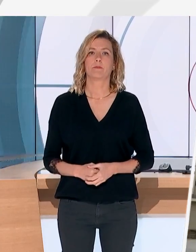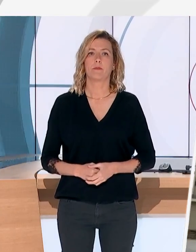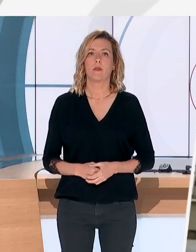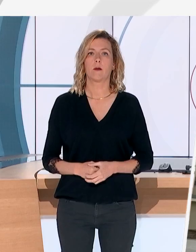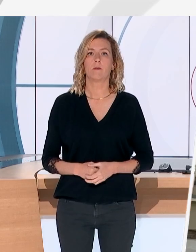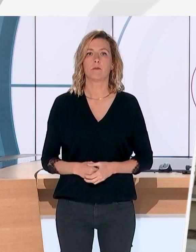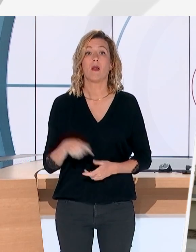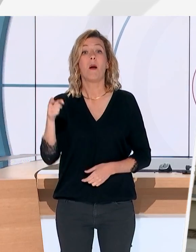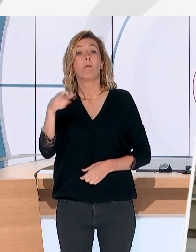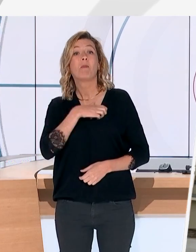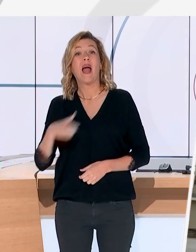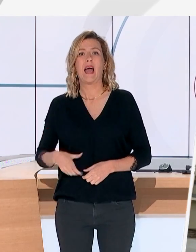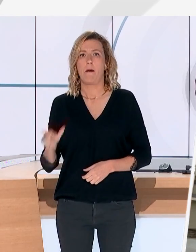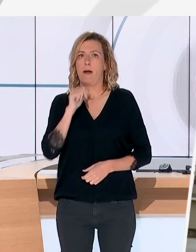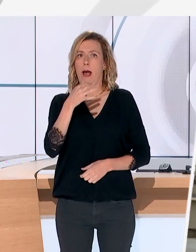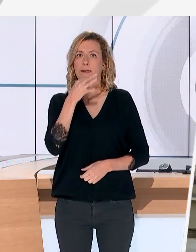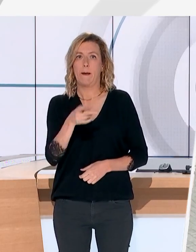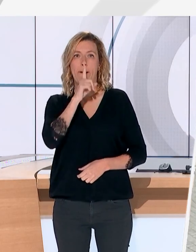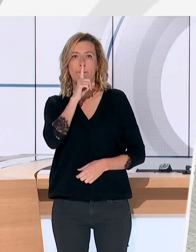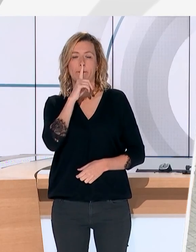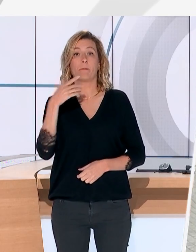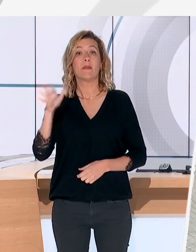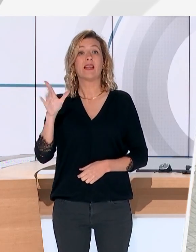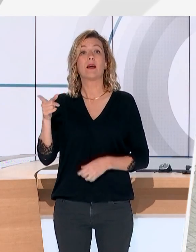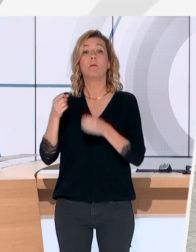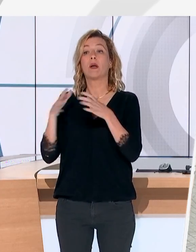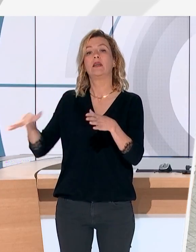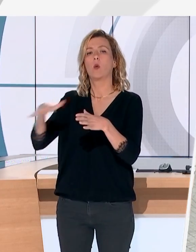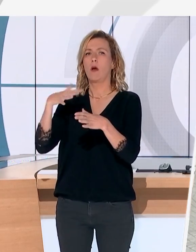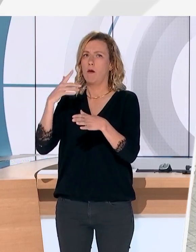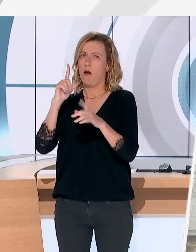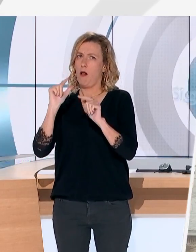pas l'affaire, mais dans sa majorité, l'embarras est réel.